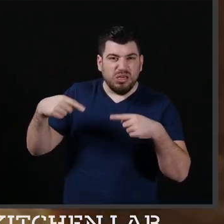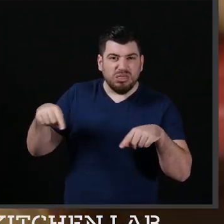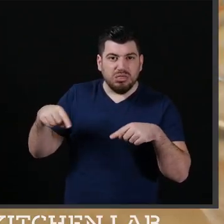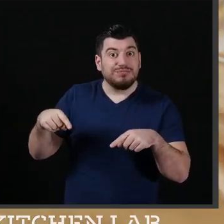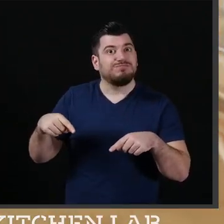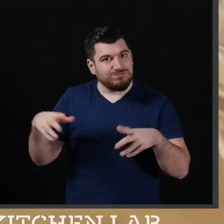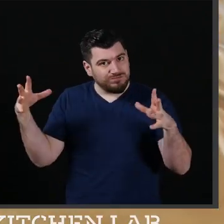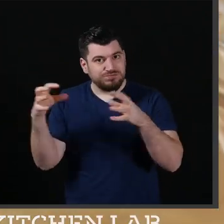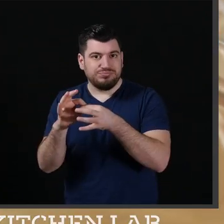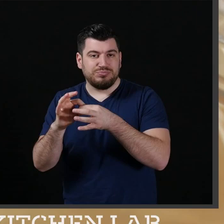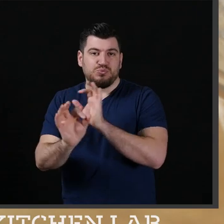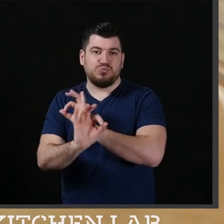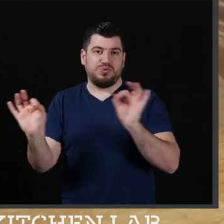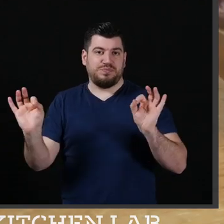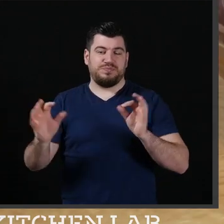από μόνο του.